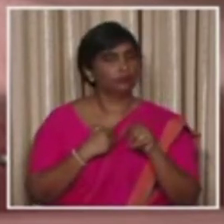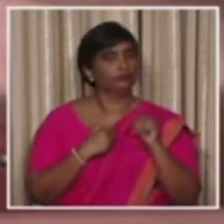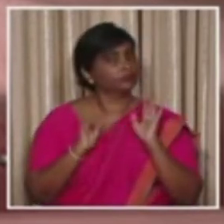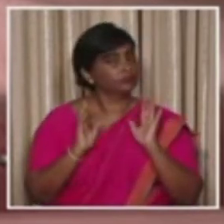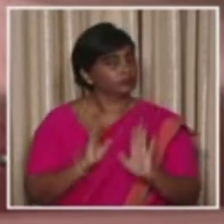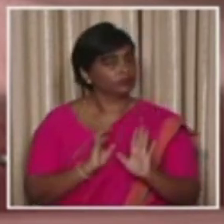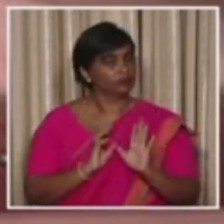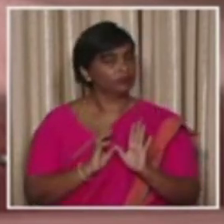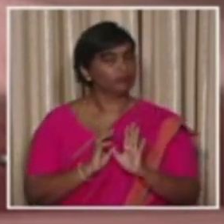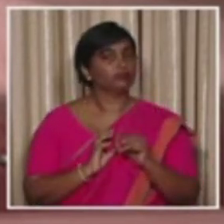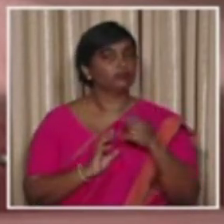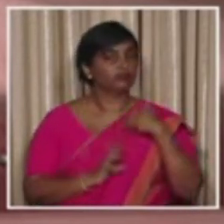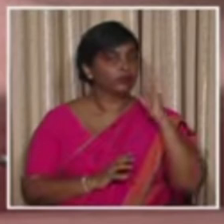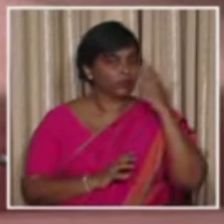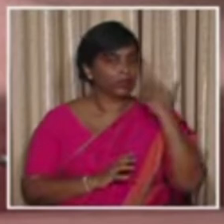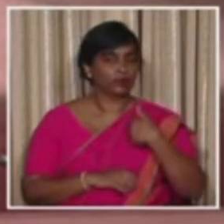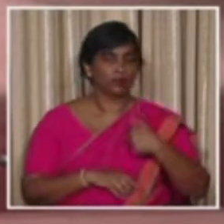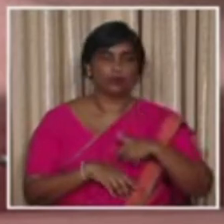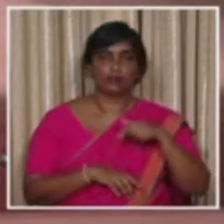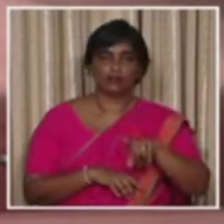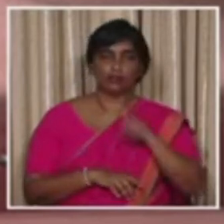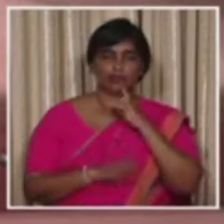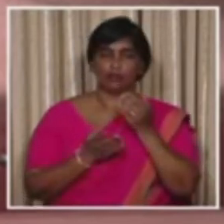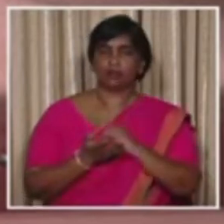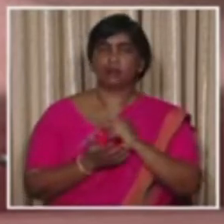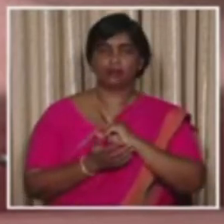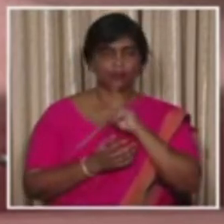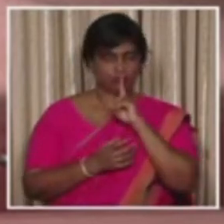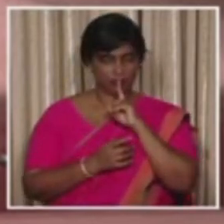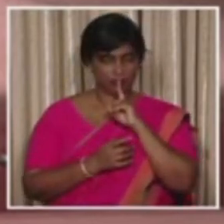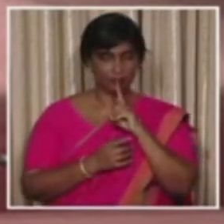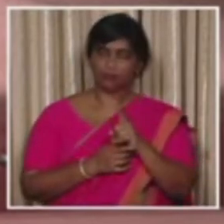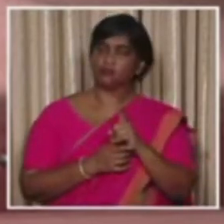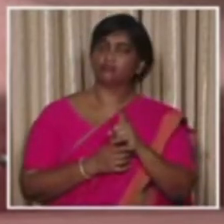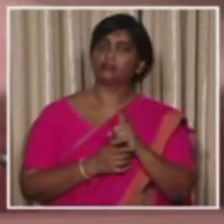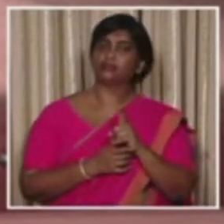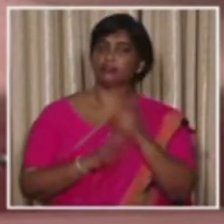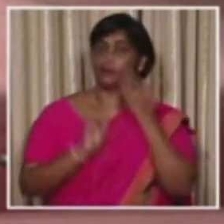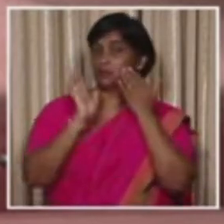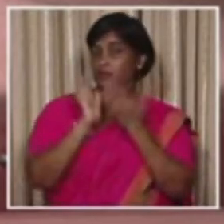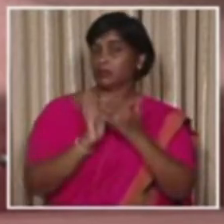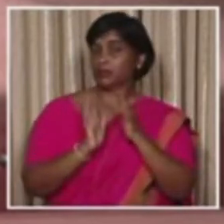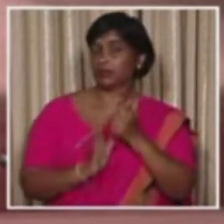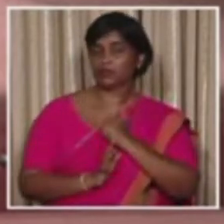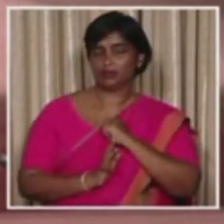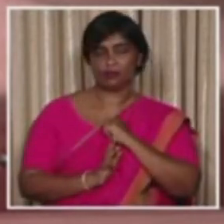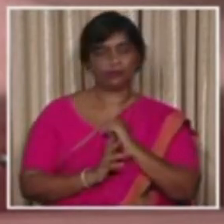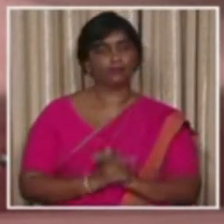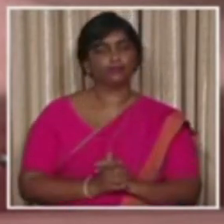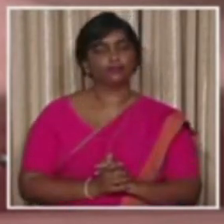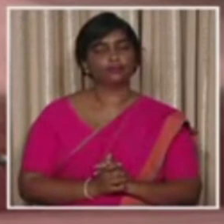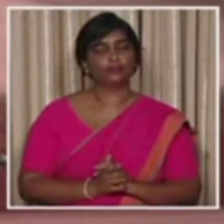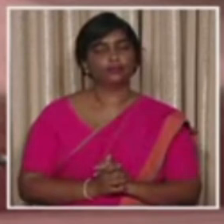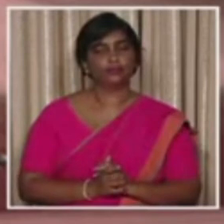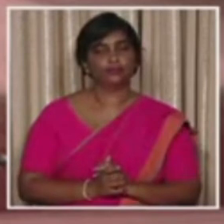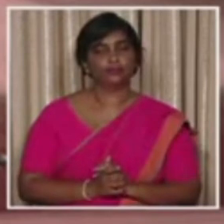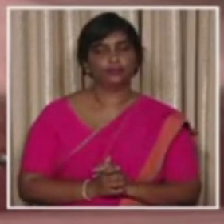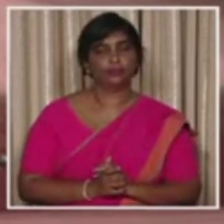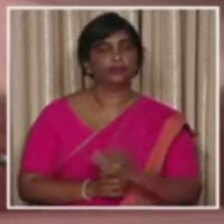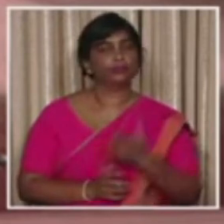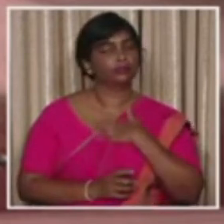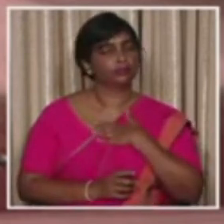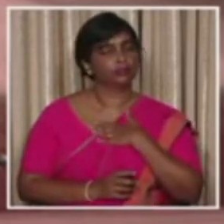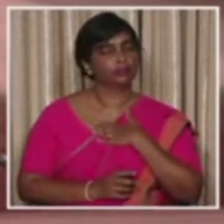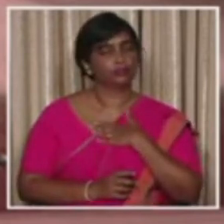இந்த நேரத்தில் நான் ஒரு விடயத்தை சுட்டிக்காட்ட வேண்டும். எங்களுடைய ஆரம்ப ஸ்தாபக தலைவர், எங்களுடைய நான் சார்ந்திருக்கின்ற தமிழீழ விடுதலை